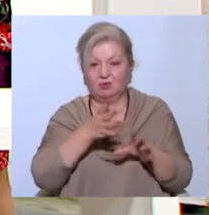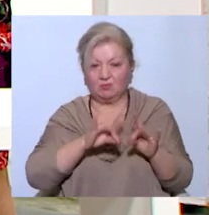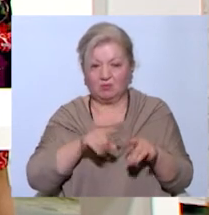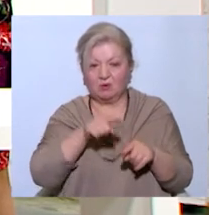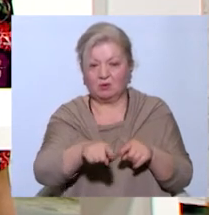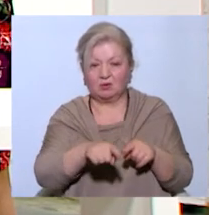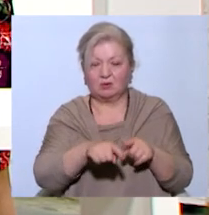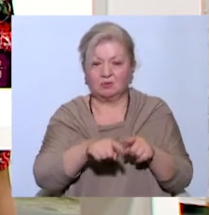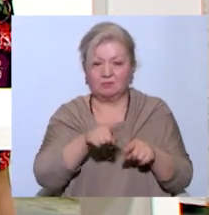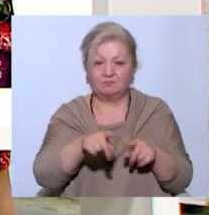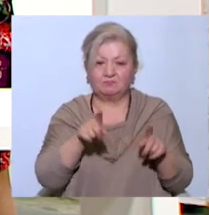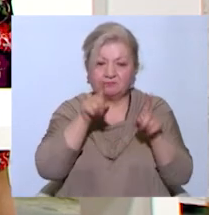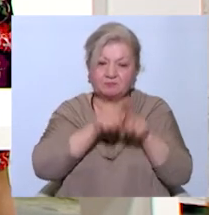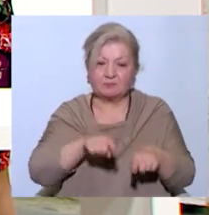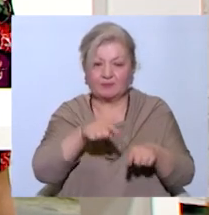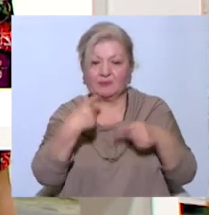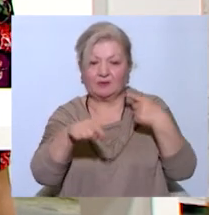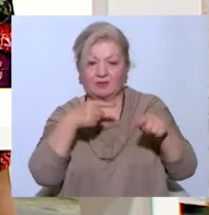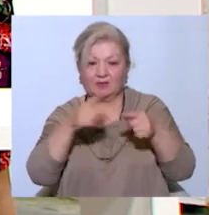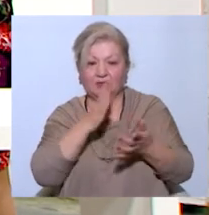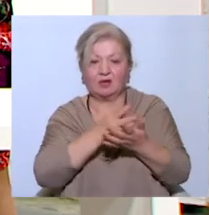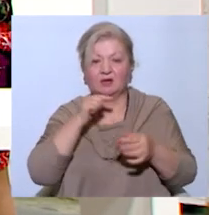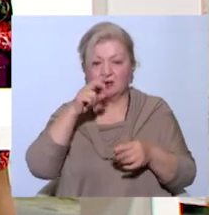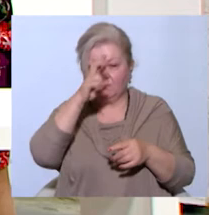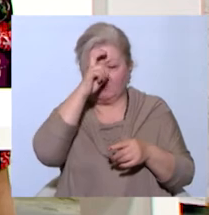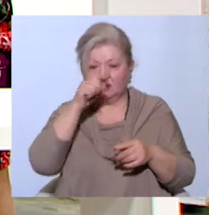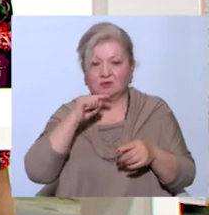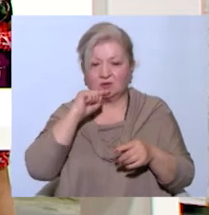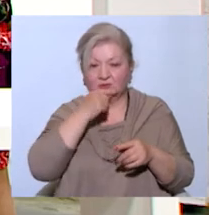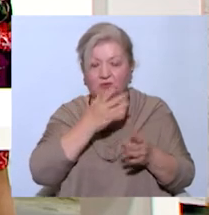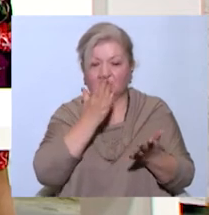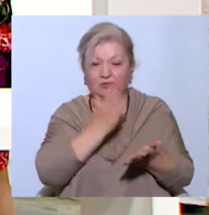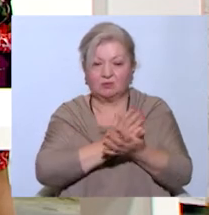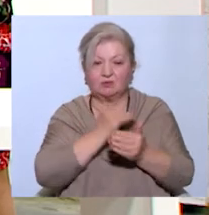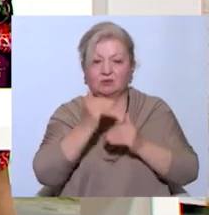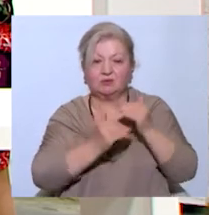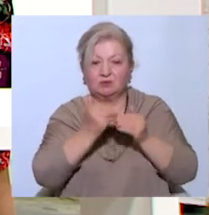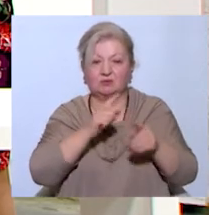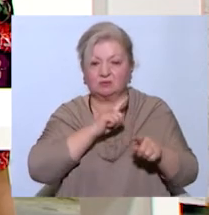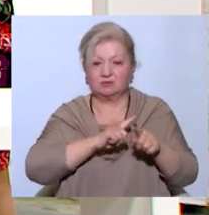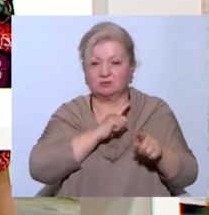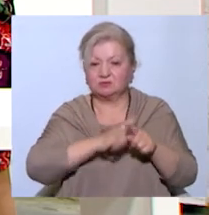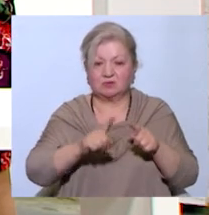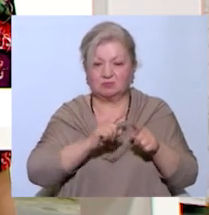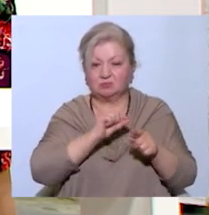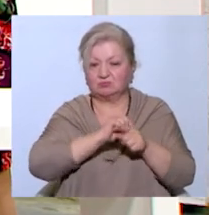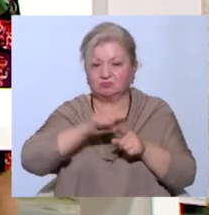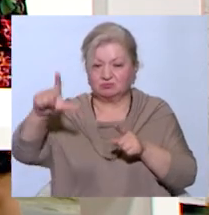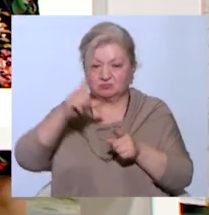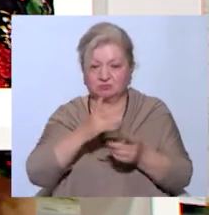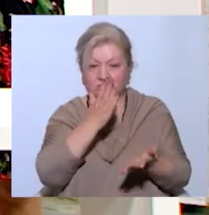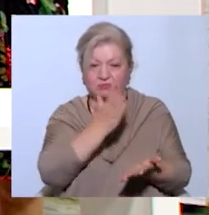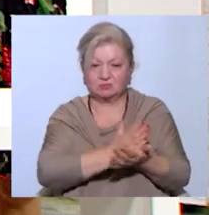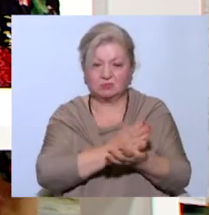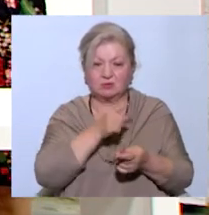კვალი დააკლო. აი, შედარებით უფრო ქვეყნის ეკონომიკა გამოდის მდგომარეობიდან და ძალიან სწრაფად მზარდი ხდება სწორედ აპარტეიდის